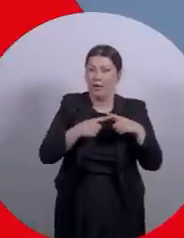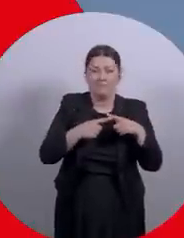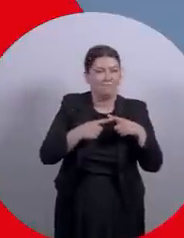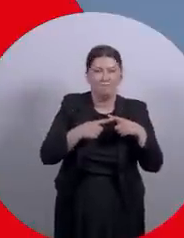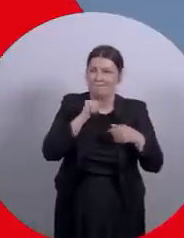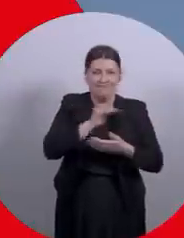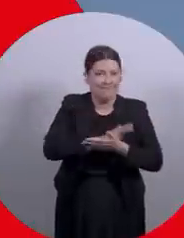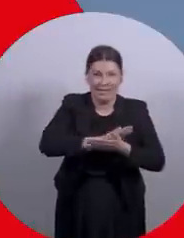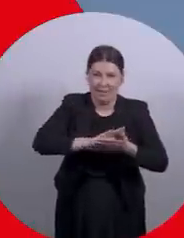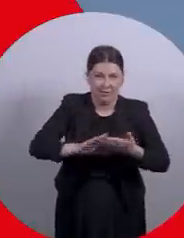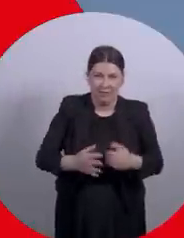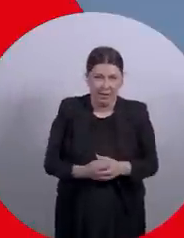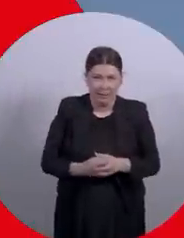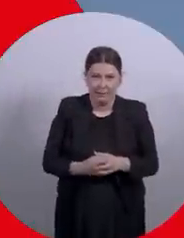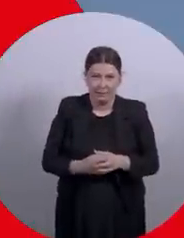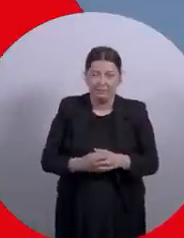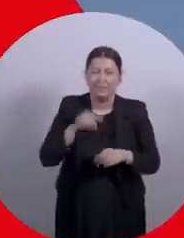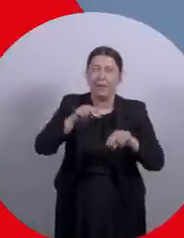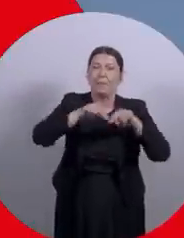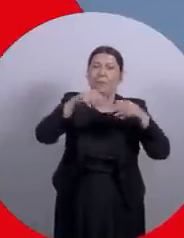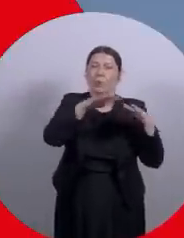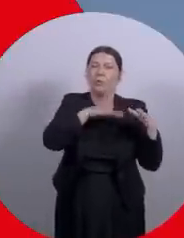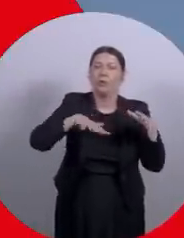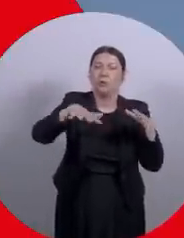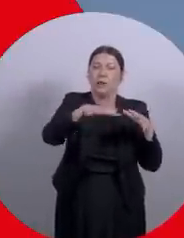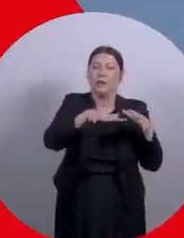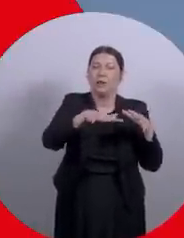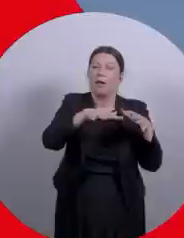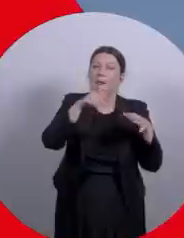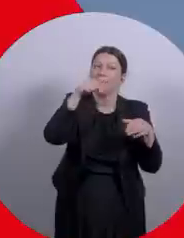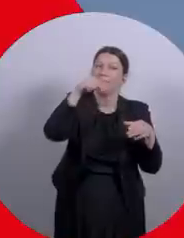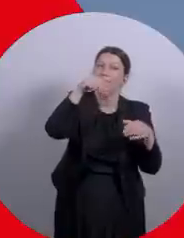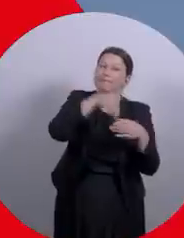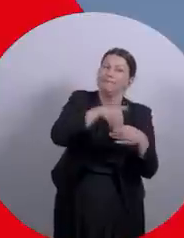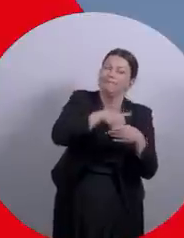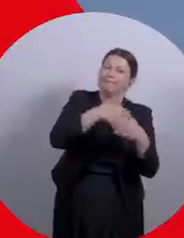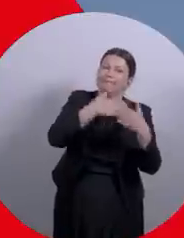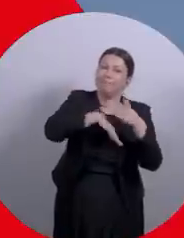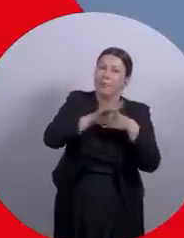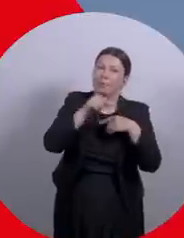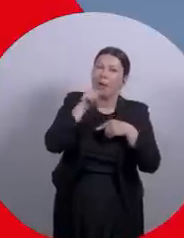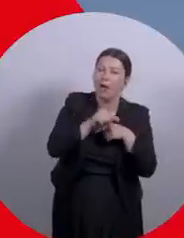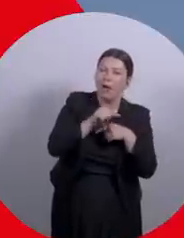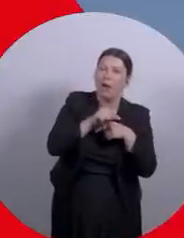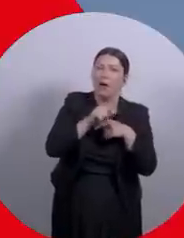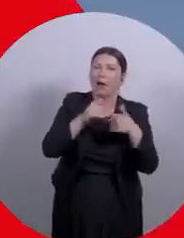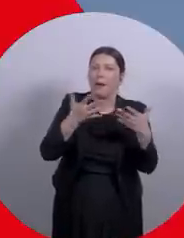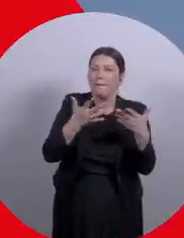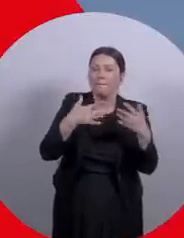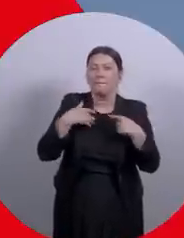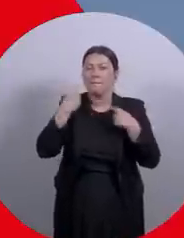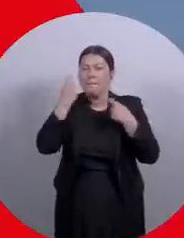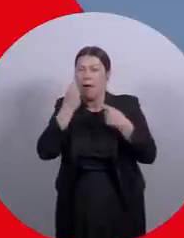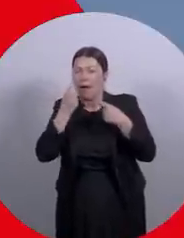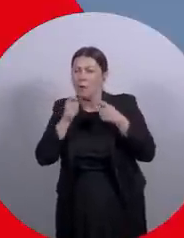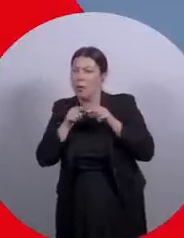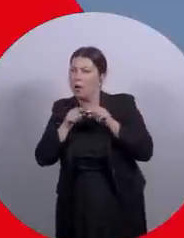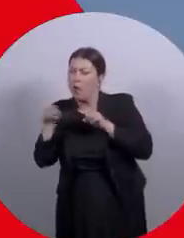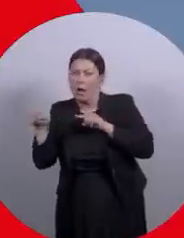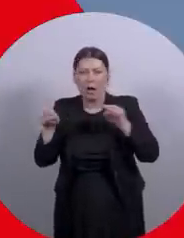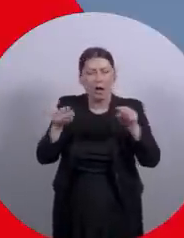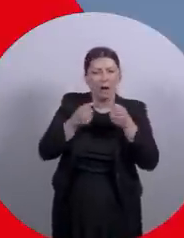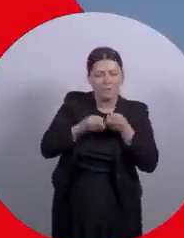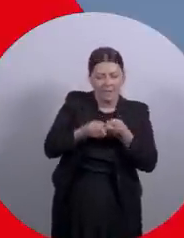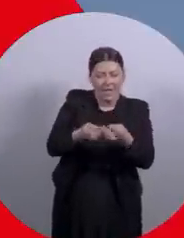Bundesebene jetzt viel mehr darum unsere Strömungen unsere Meinungsbild unsere